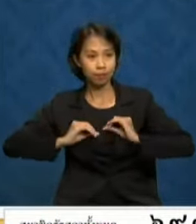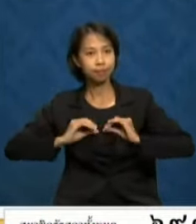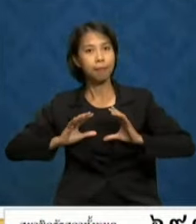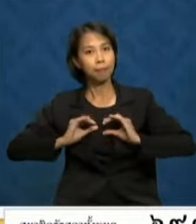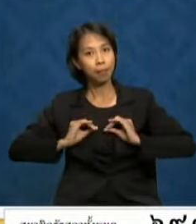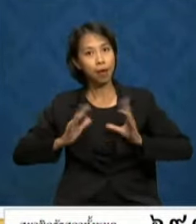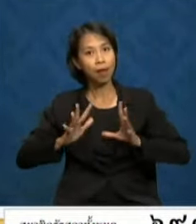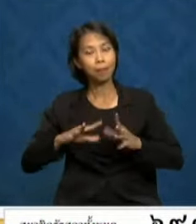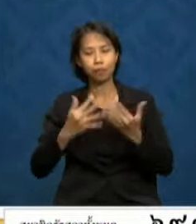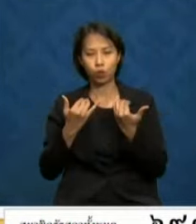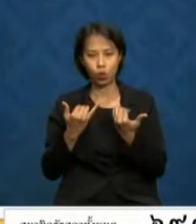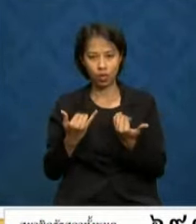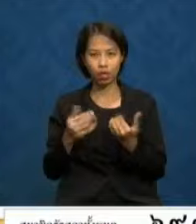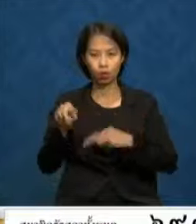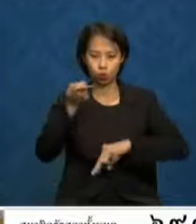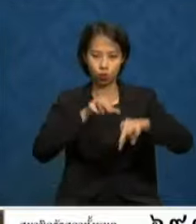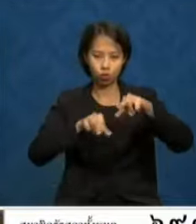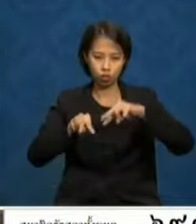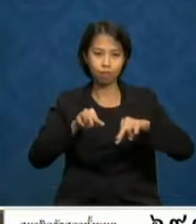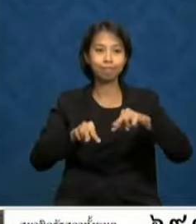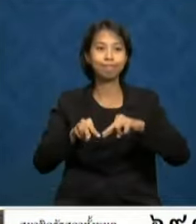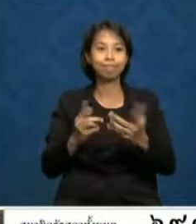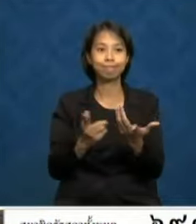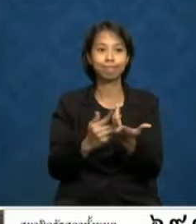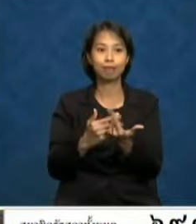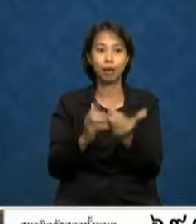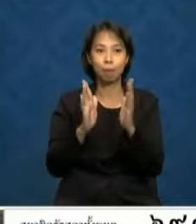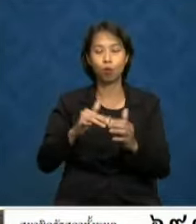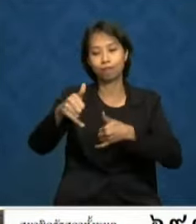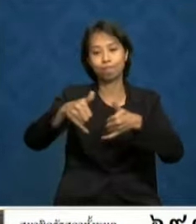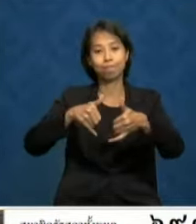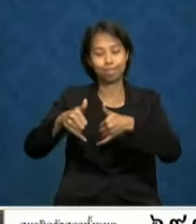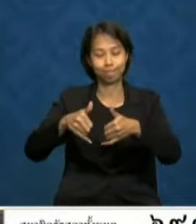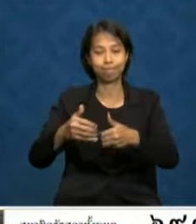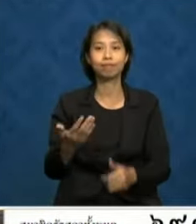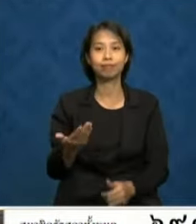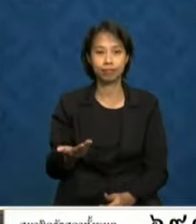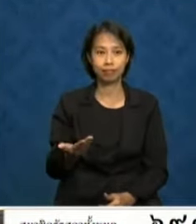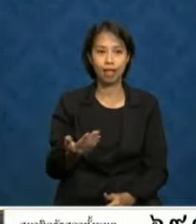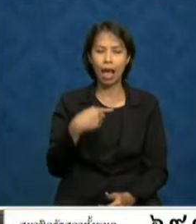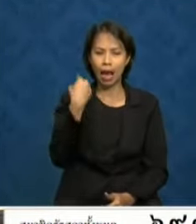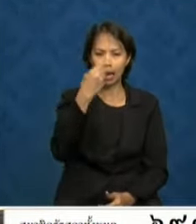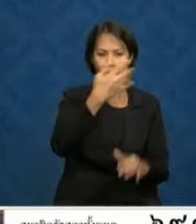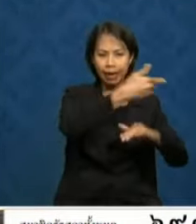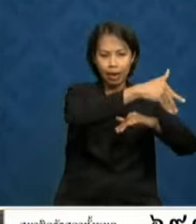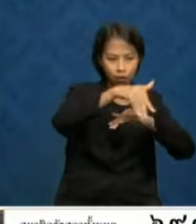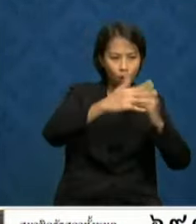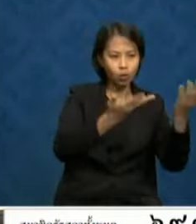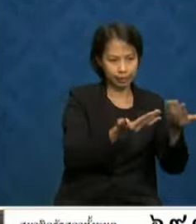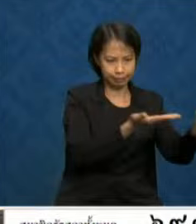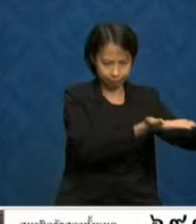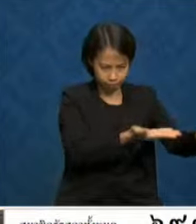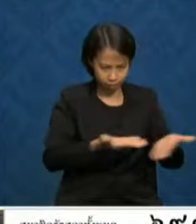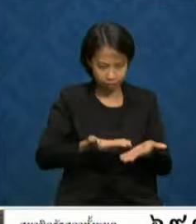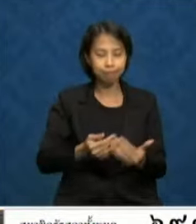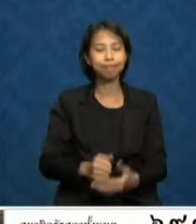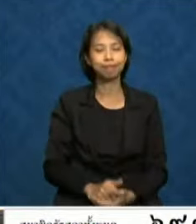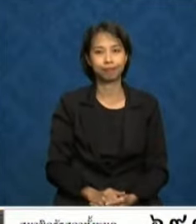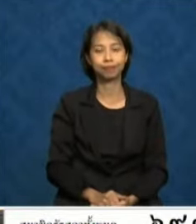จะลงมติผมขอตรวจสอบวงประชุมครับขอเชิญท่านสมาชิกที่อยู่ข้างนอกกรุณาเข้ามาลงมติครับ